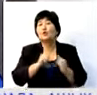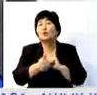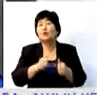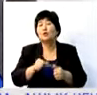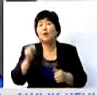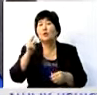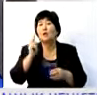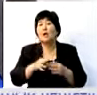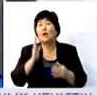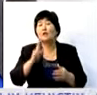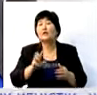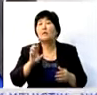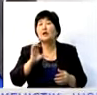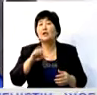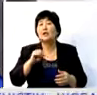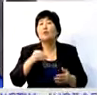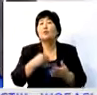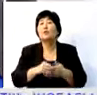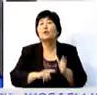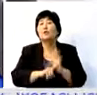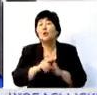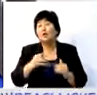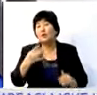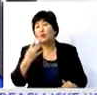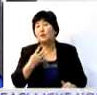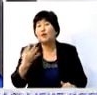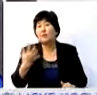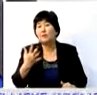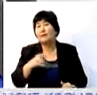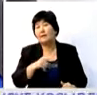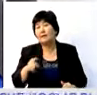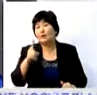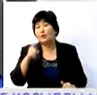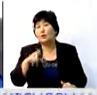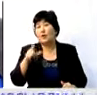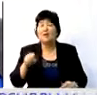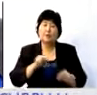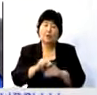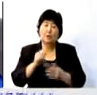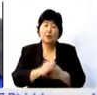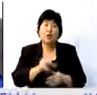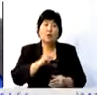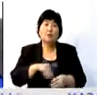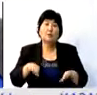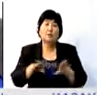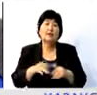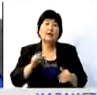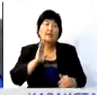аяқтап отырмыз, бастау бизнес жобасына. Қазақстанда 4-5 кезеңдер бойынша 100 адам оқытылуда. Жұмыс деңгейі